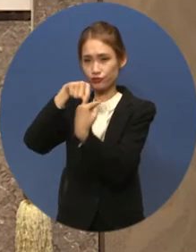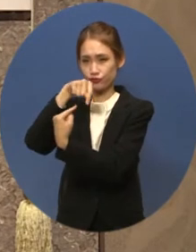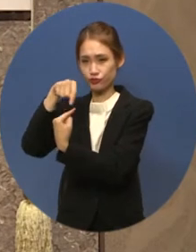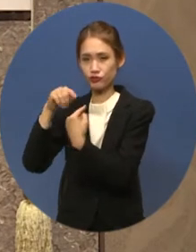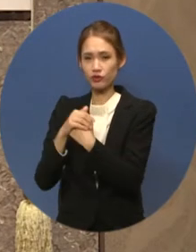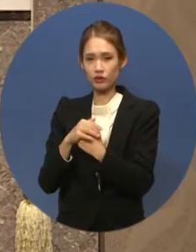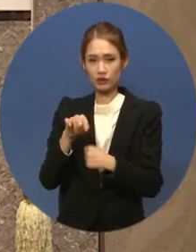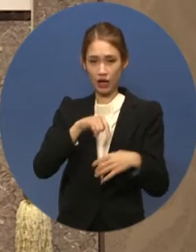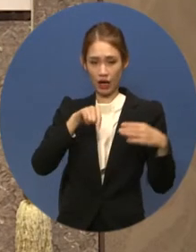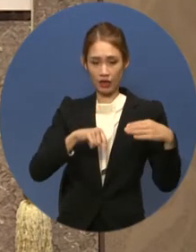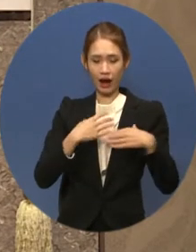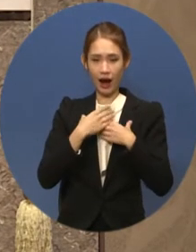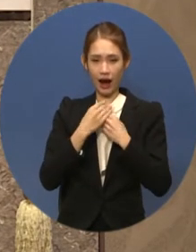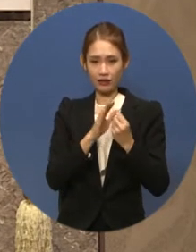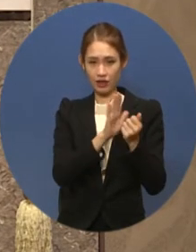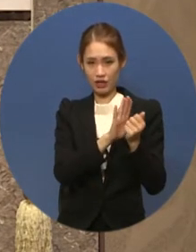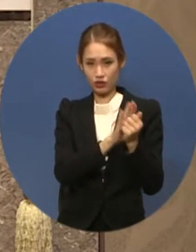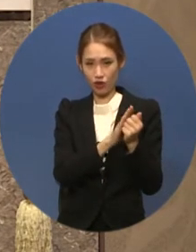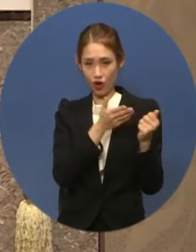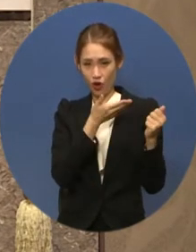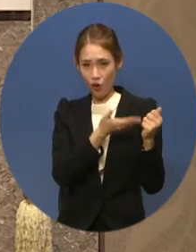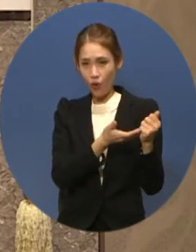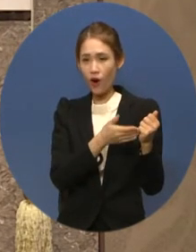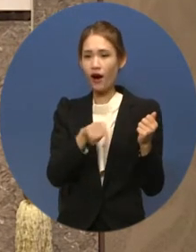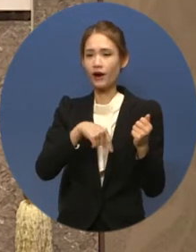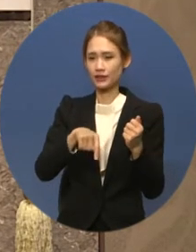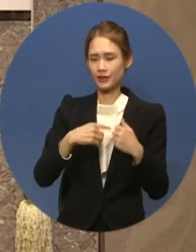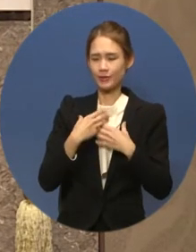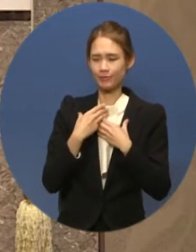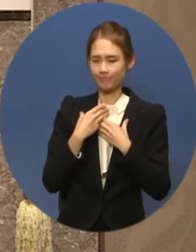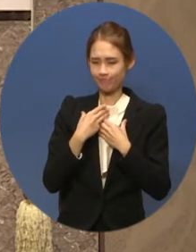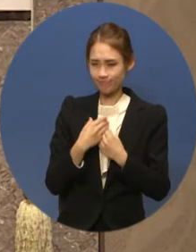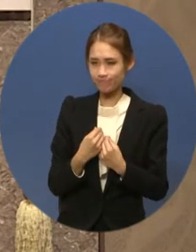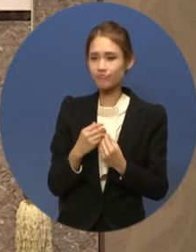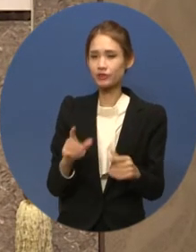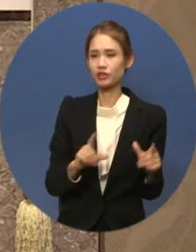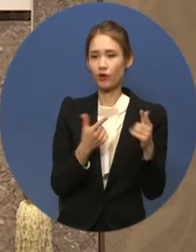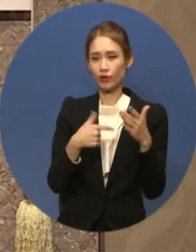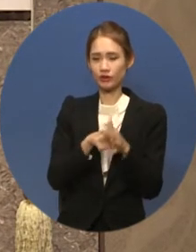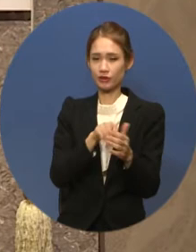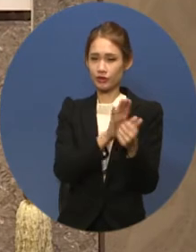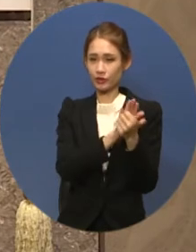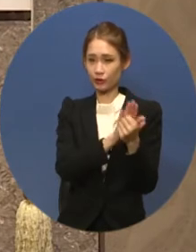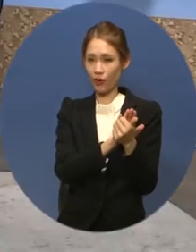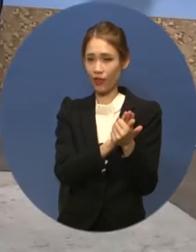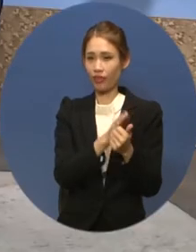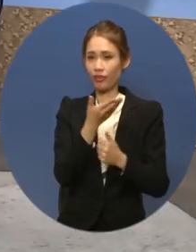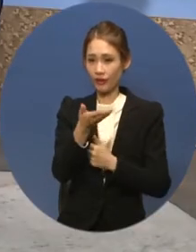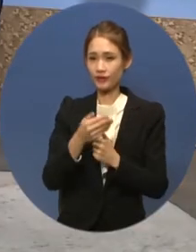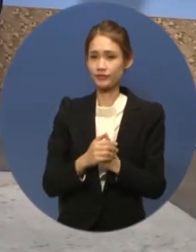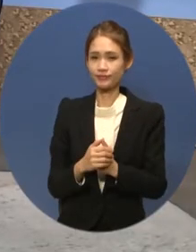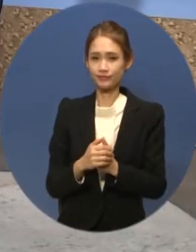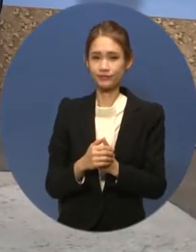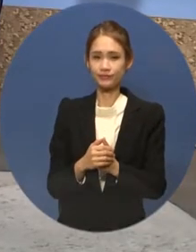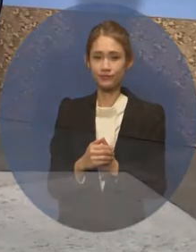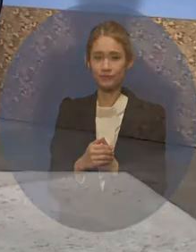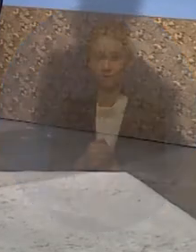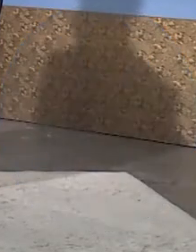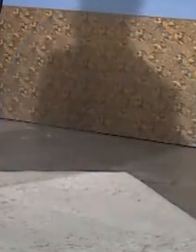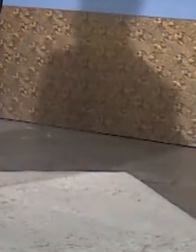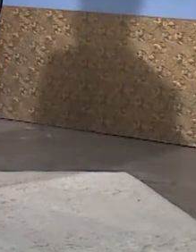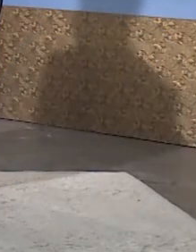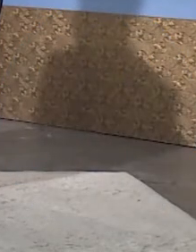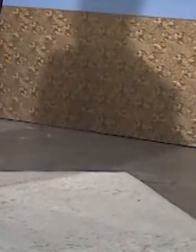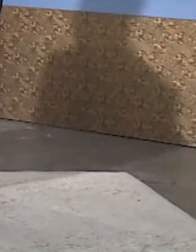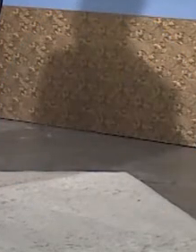안정된 지원 체계 속에서 안심하고 생활하실 수 있도록 지원하고 있습니다 네 그럼 2부 봅은